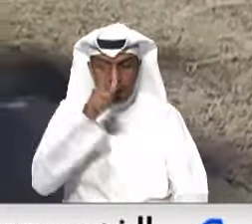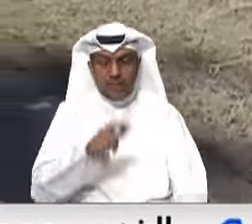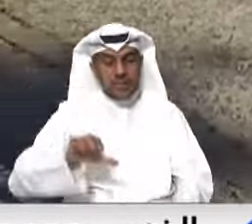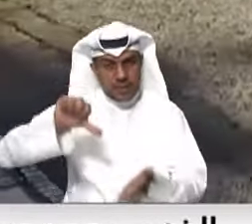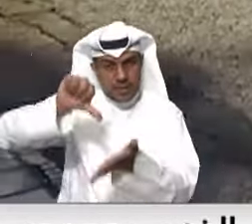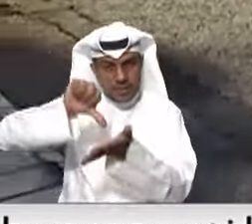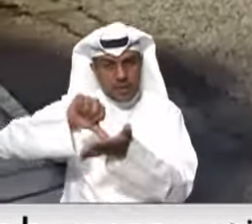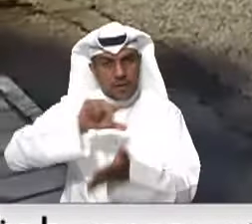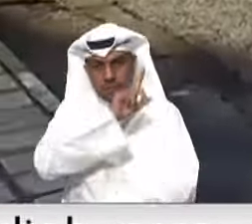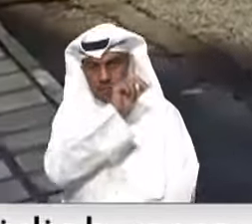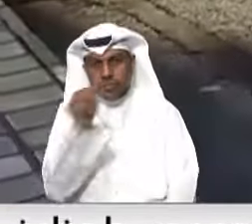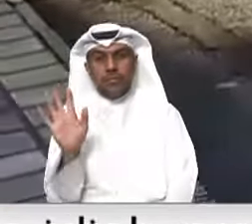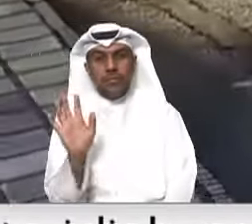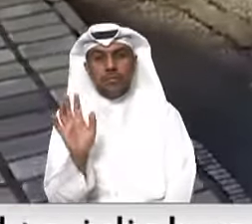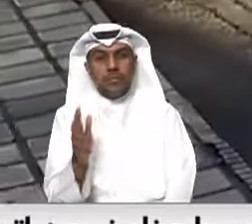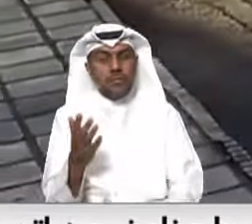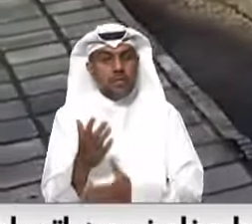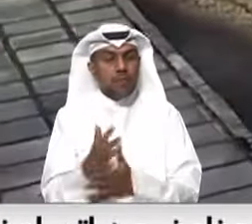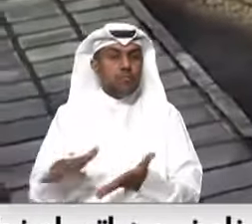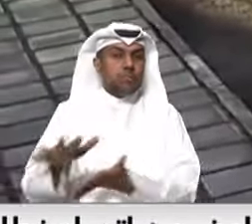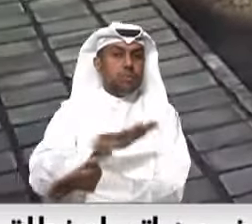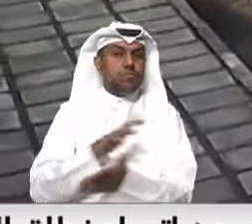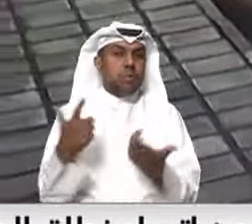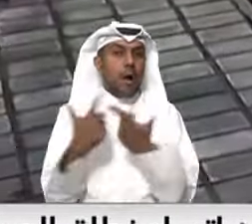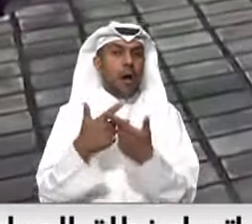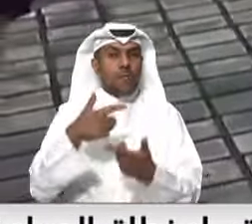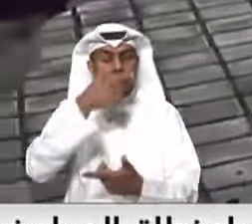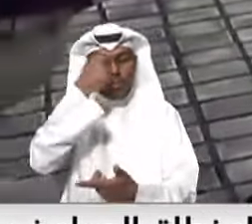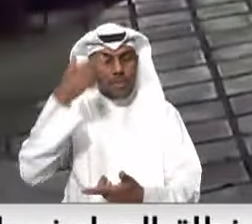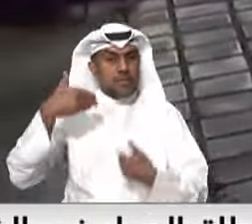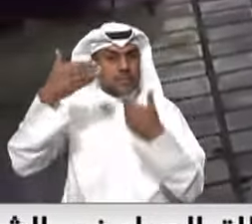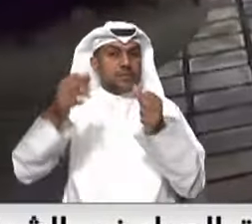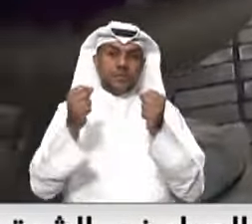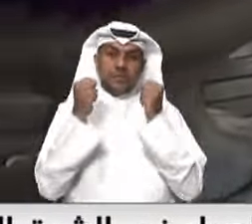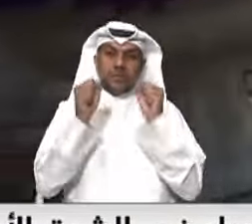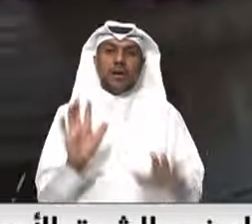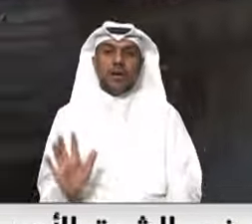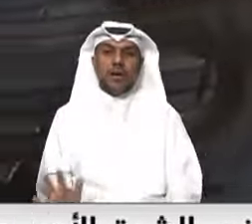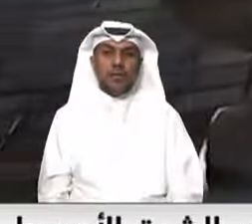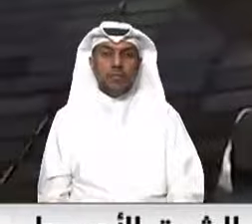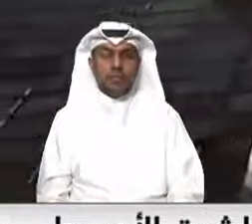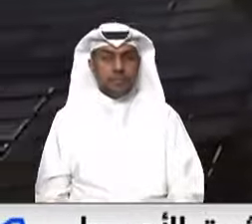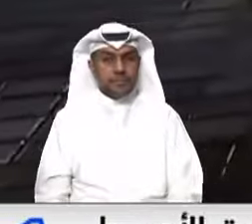بدفع المنطقه الى صراع اعمق مشيره الى ان الهدف ليس نوويا